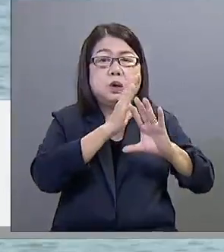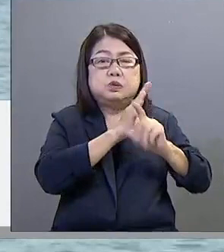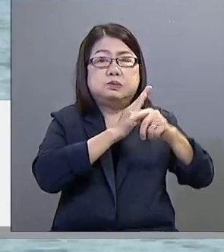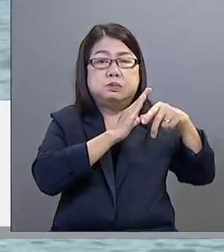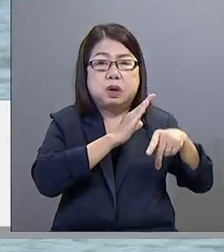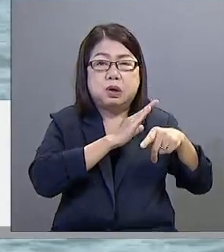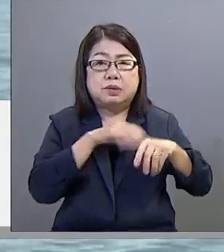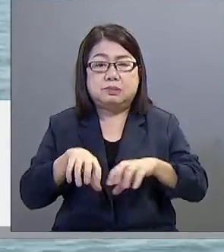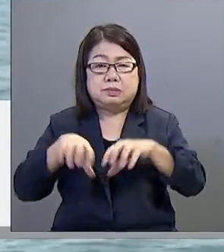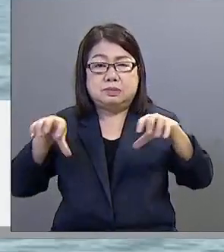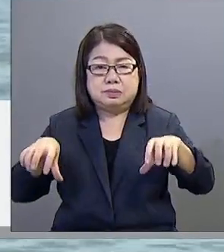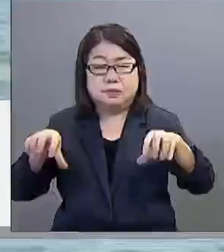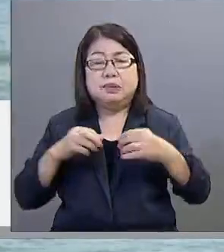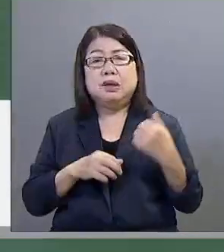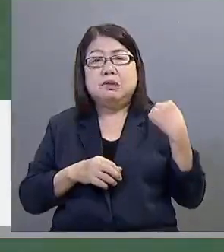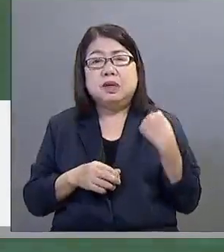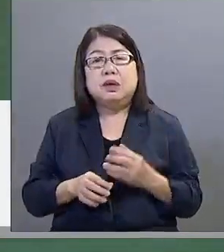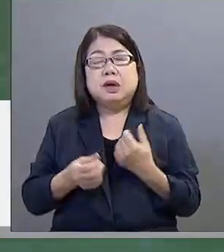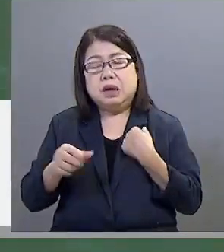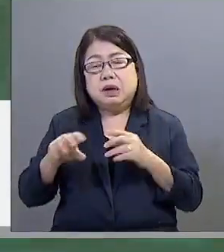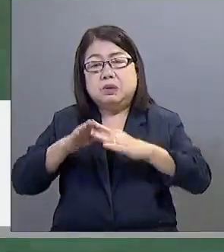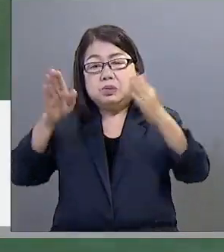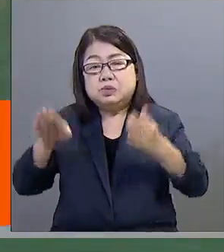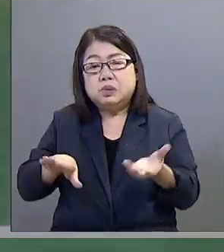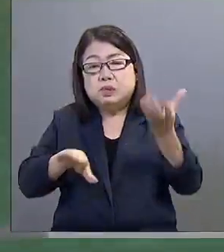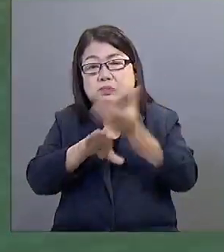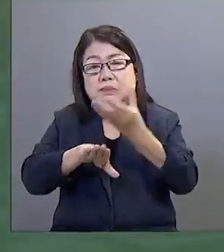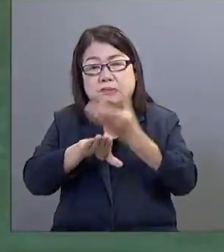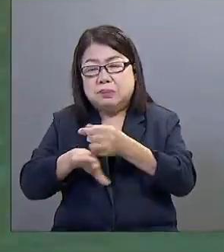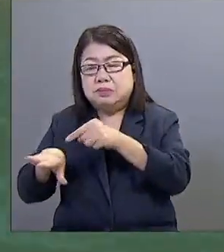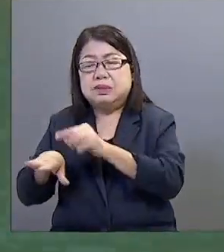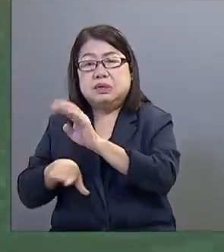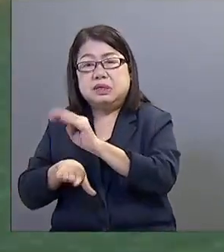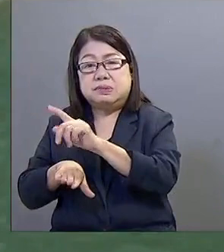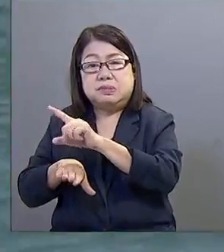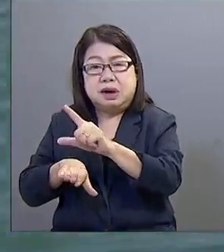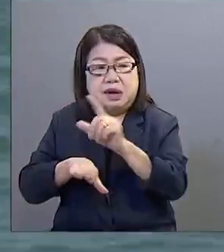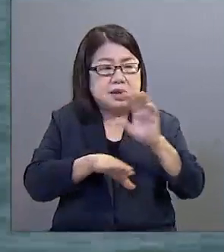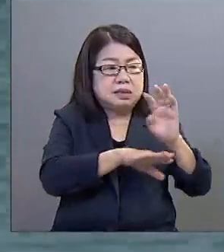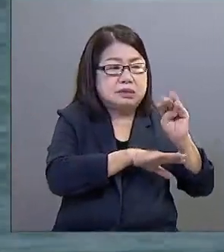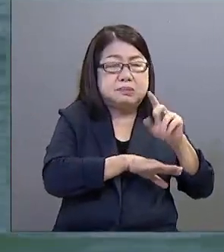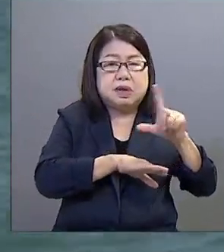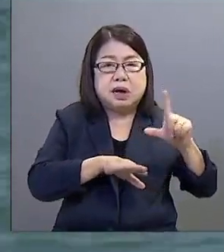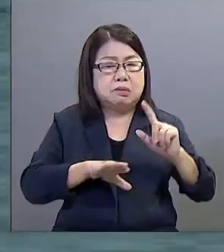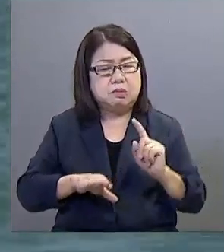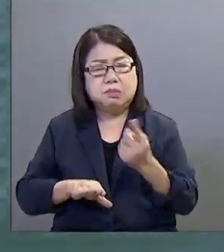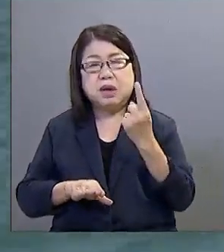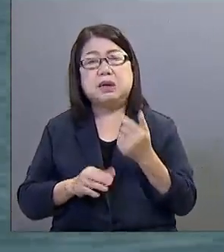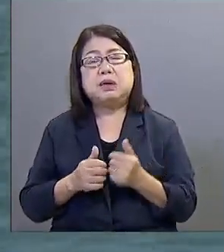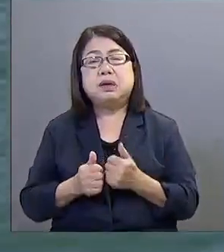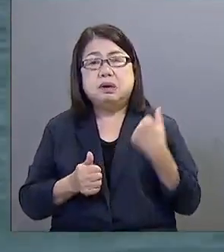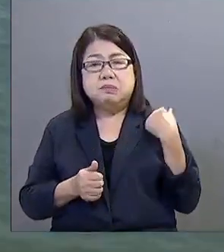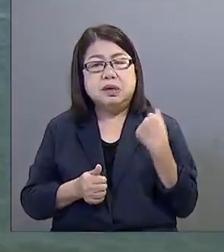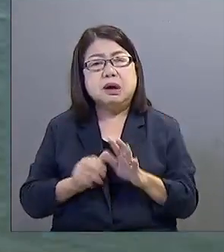รวมทั้งรองรับปริมาณตู้สินค้าฝั่งและจำนวน 40ล้าน peuโดยจะเป็นท่าเรือที่ทันสมัยควบคุมด้วยระบบ